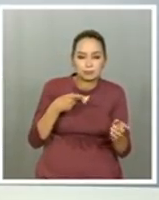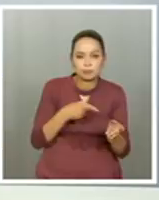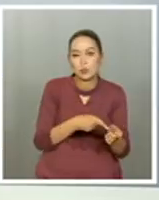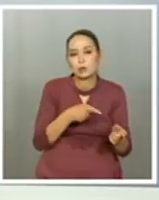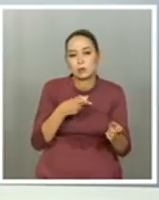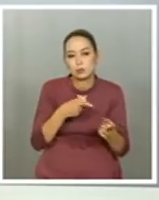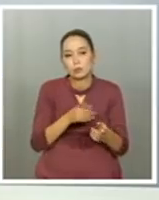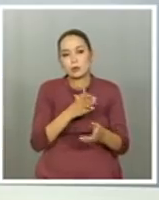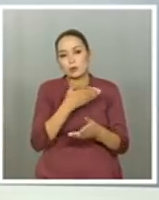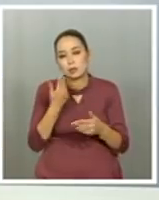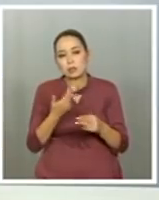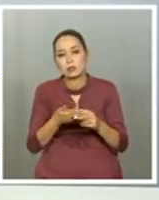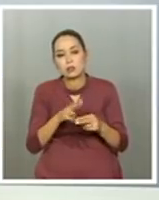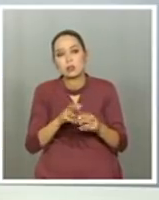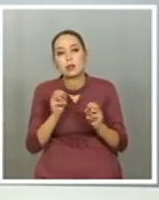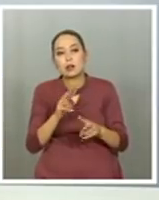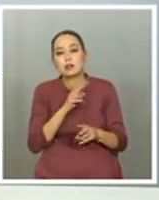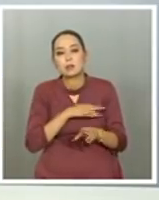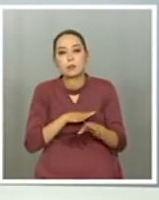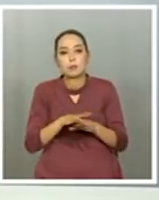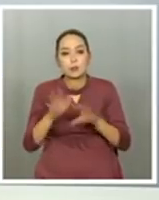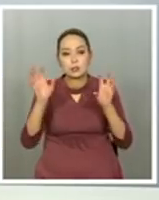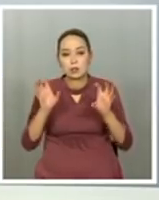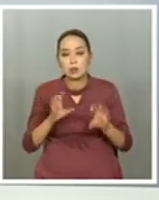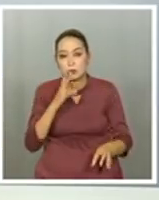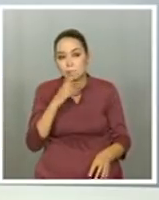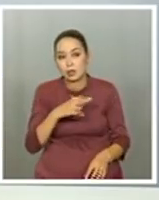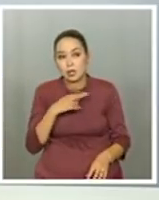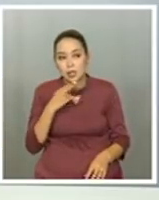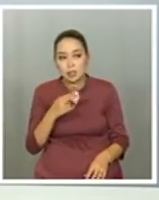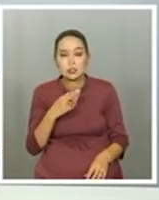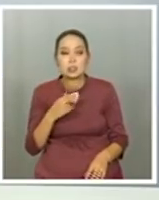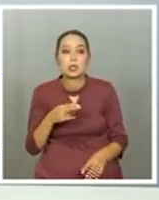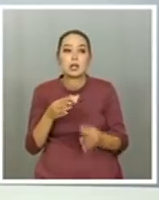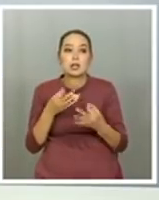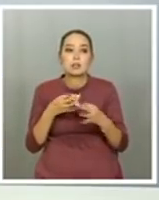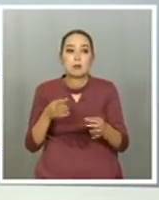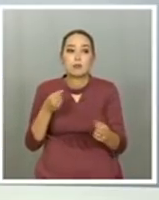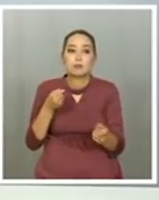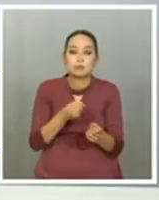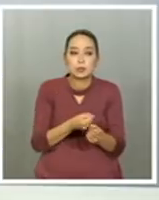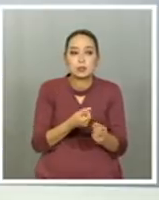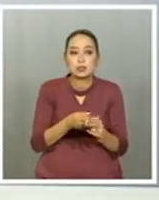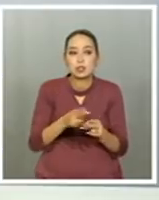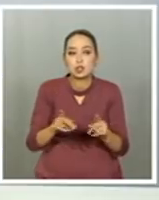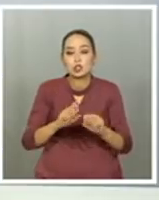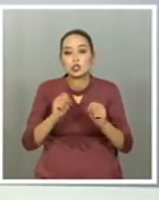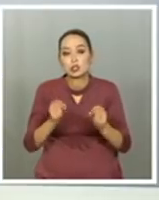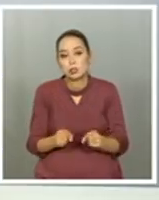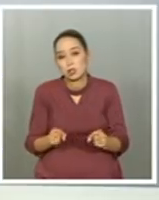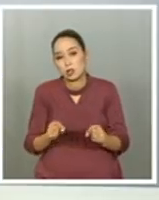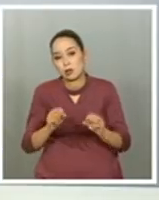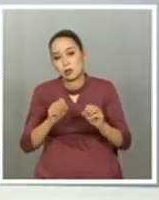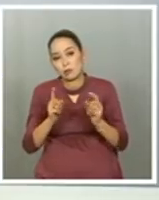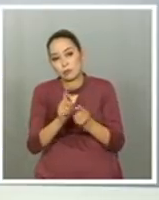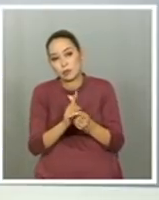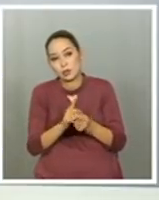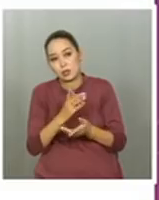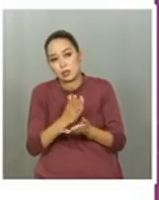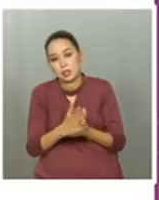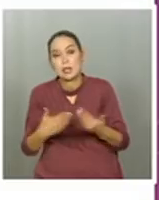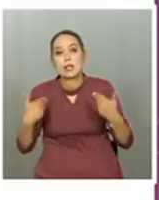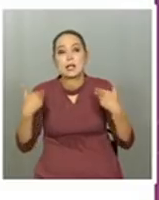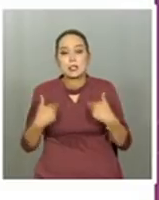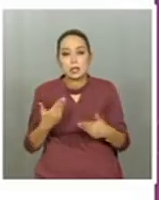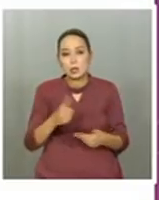заңы қалай орындалатынын қарап көрейік. Серпінді соқтығысудан кейін денелер жылдамдықтары өзгереді. Яғни денелердің